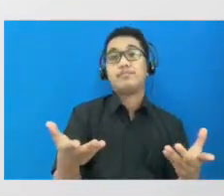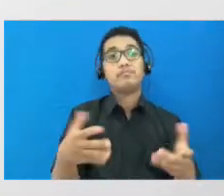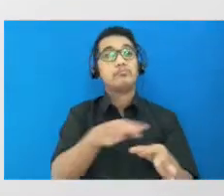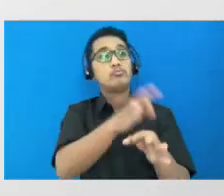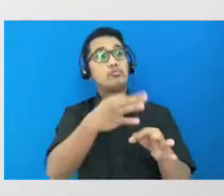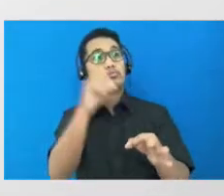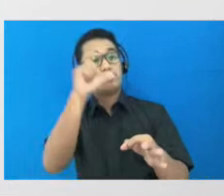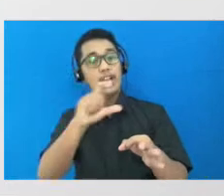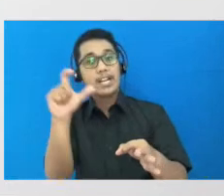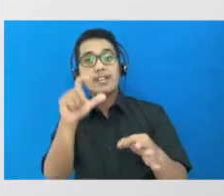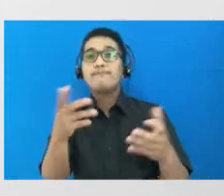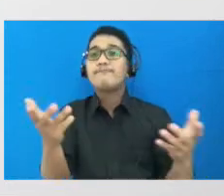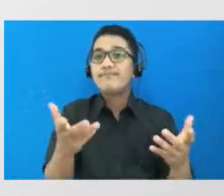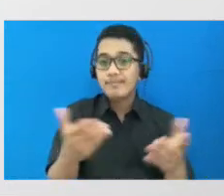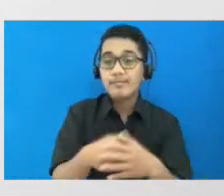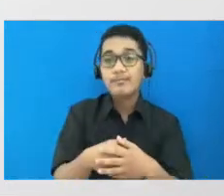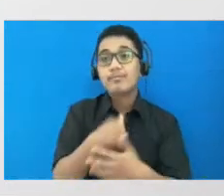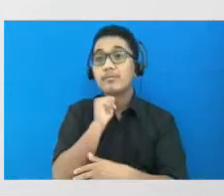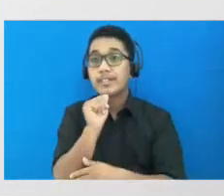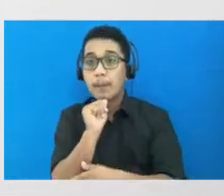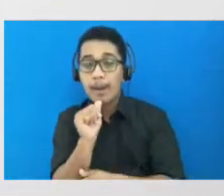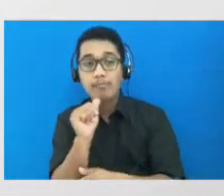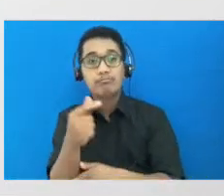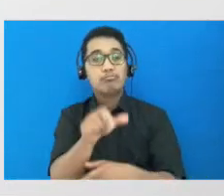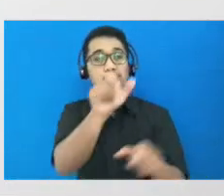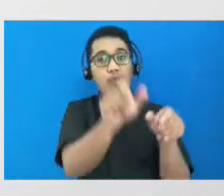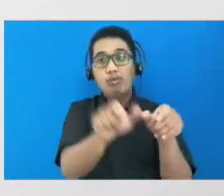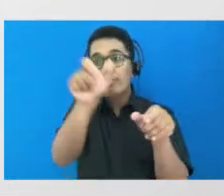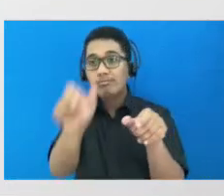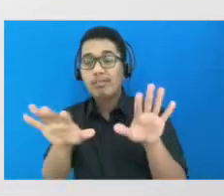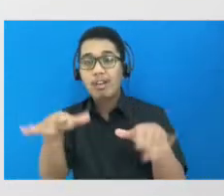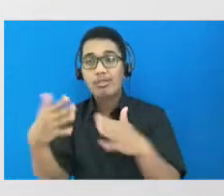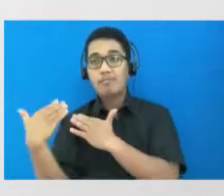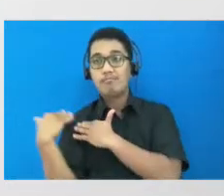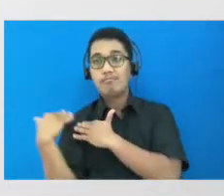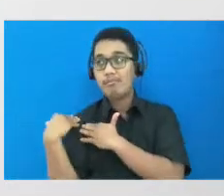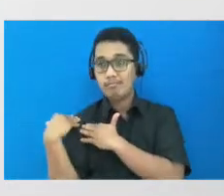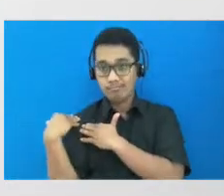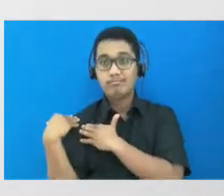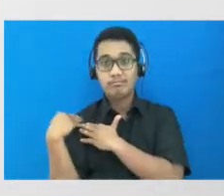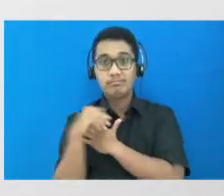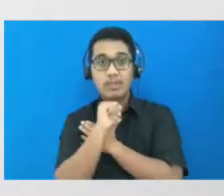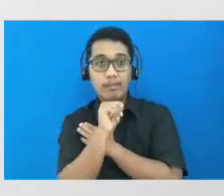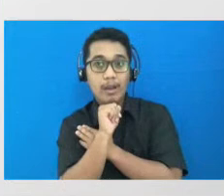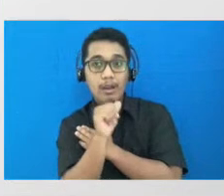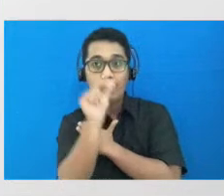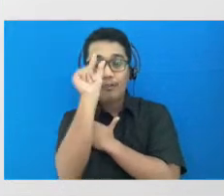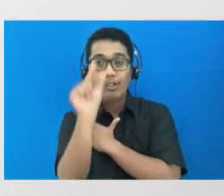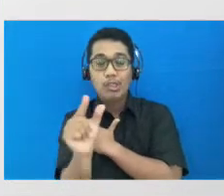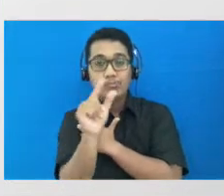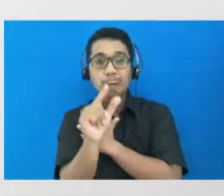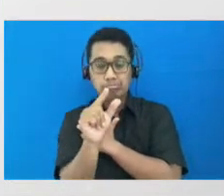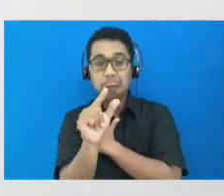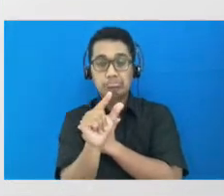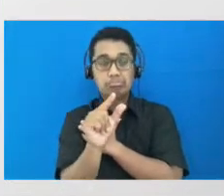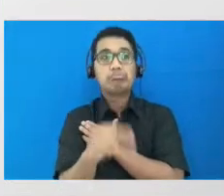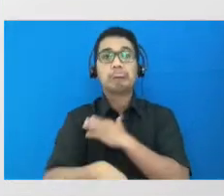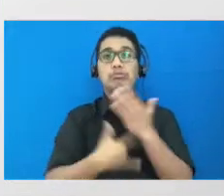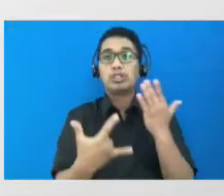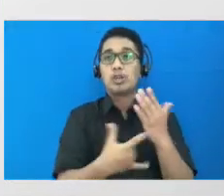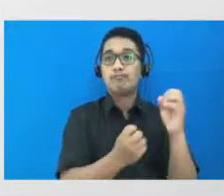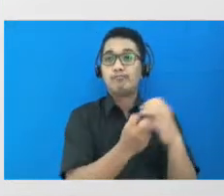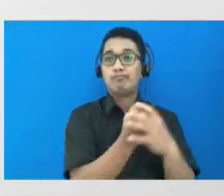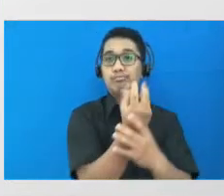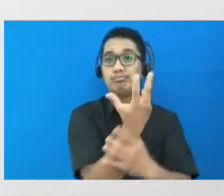tarik-menarik kepentingan tersebut. Siapa saja pihak atau pemangku kepentingan yang bertanggung jawab atas berbagai aspek dari perkembangan teknologi,